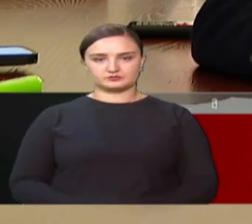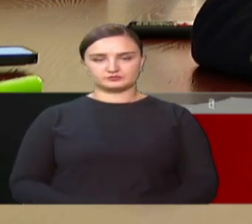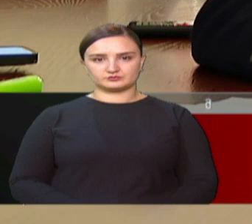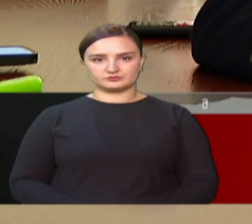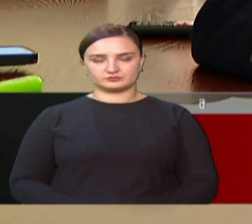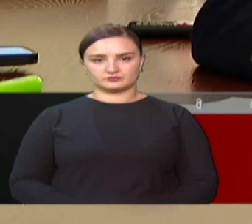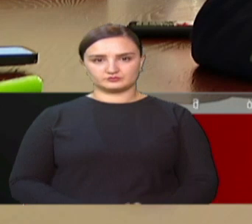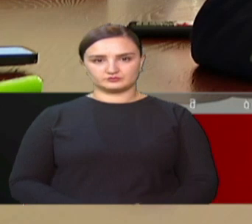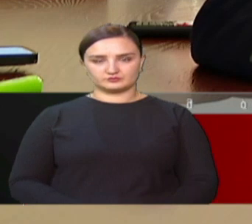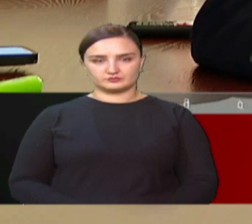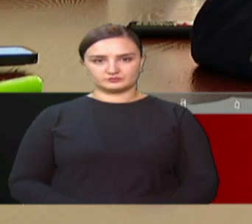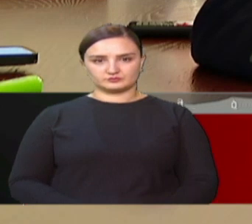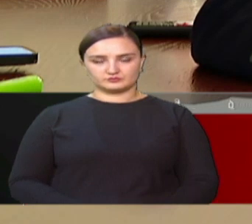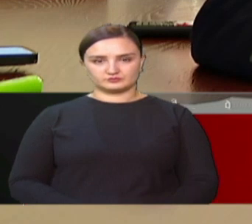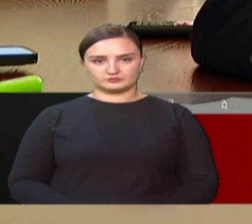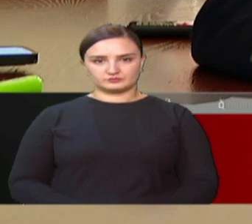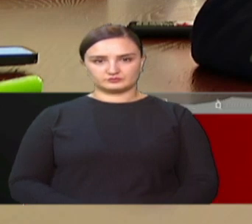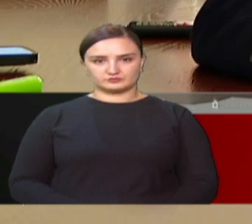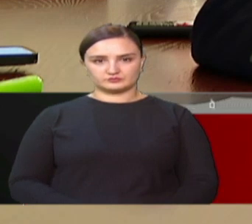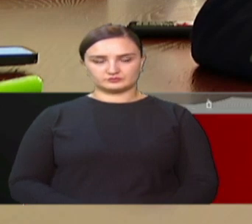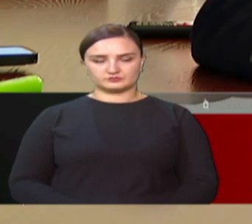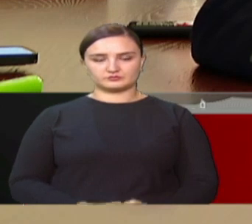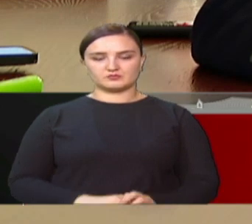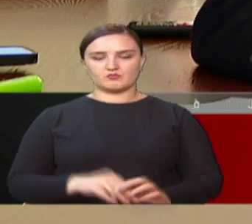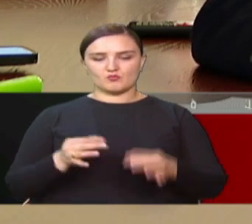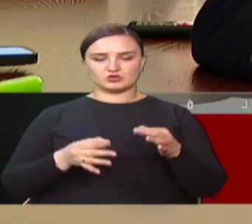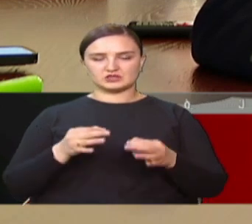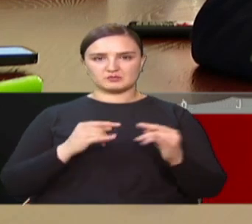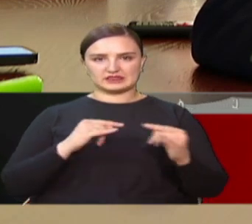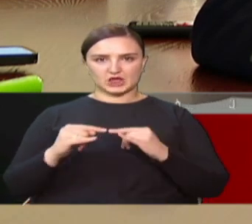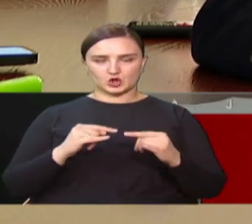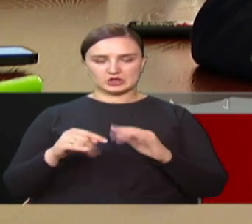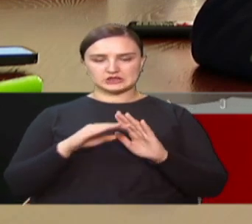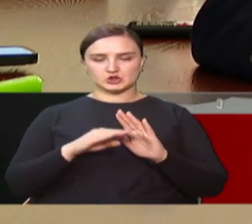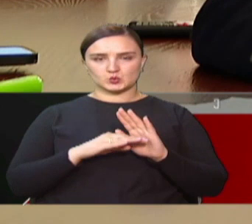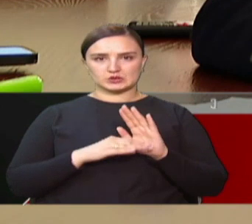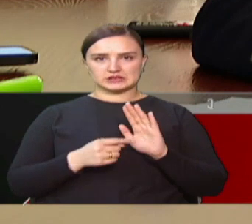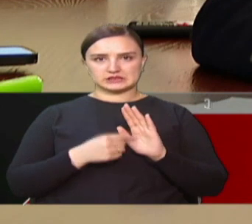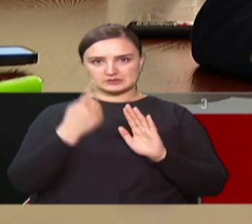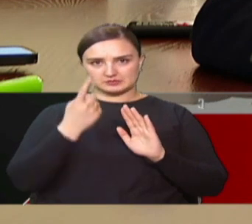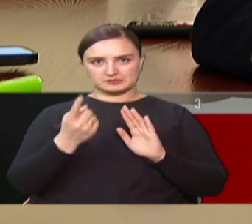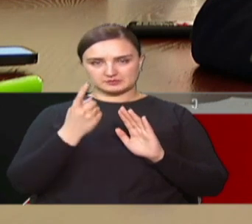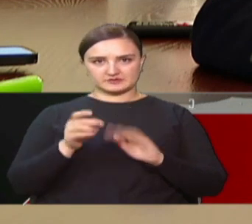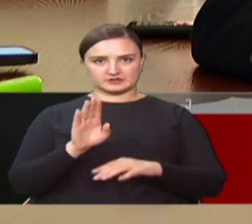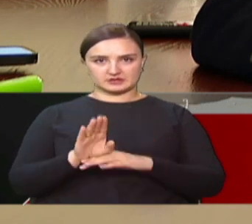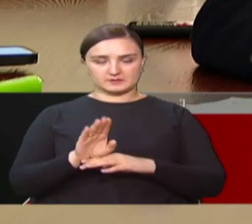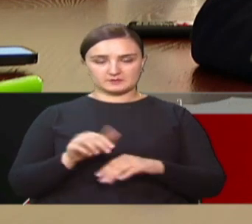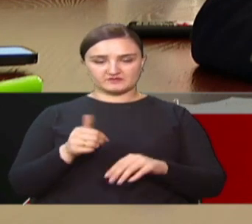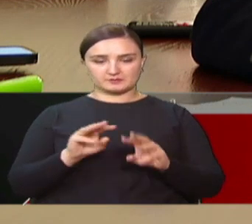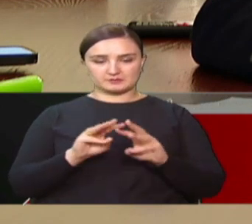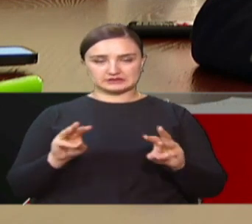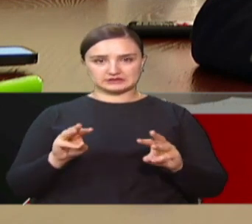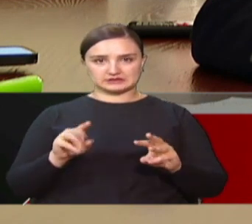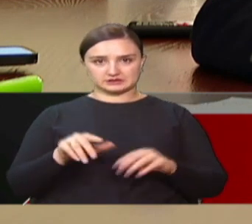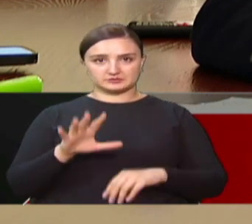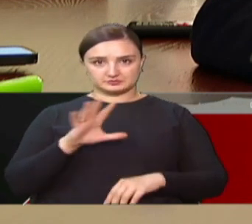რომელთაზეც იყო დელეგირებული მოსამართლეების მართვა, ტერორი და ინსტრუქციების გაცემა. პრემიერ-მინისტრის მიბრძანება მოხდა